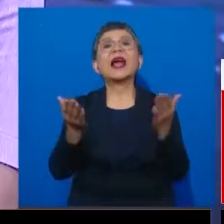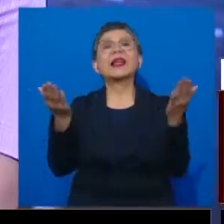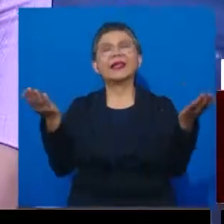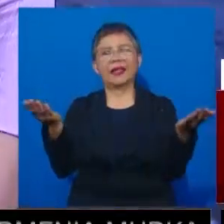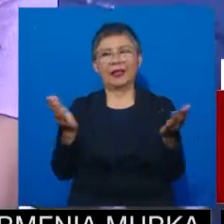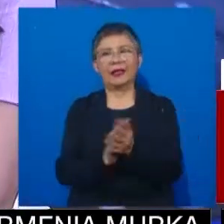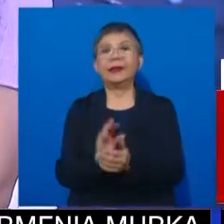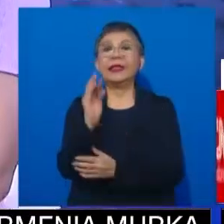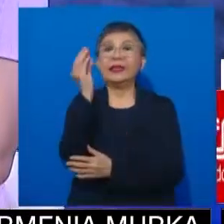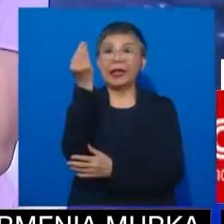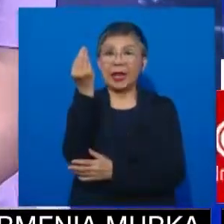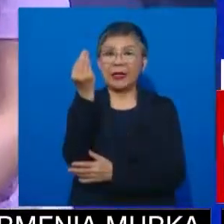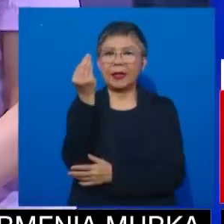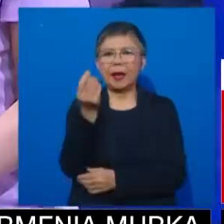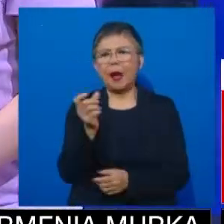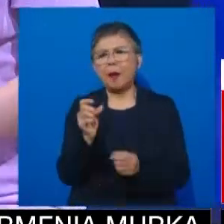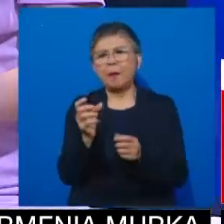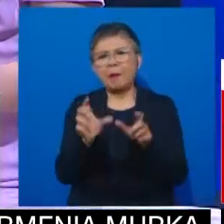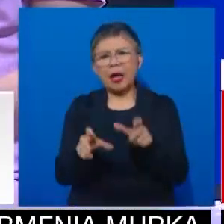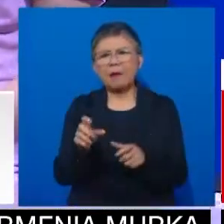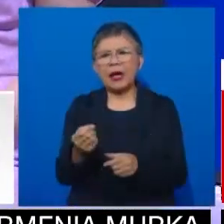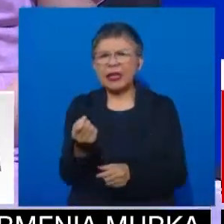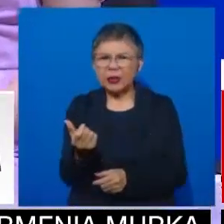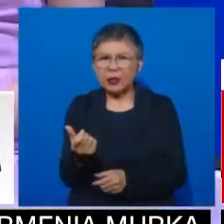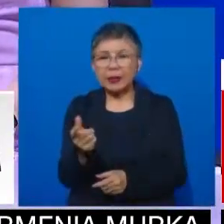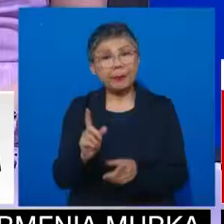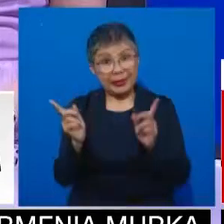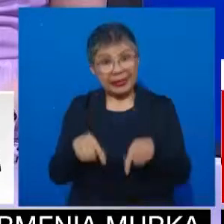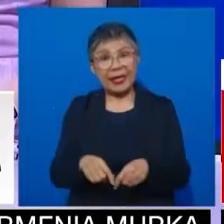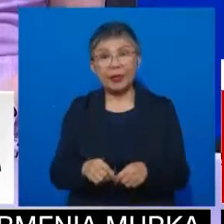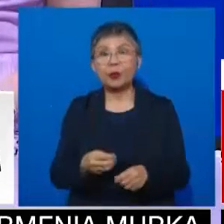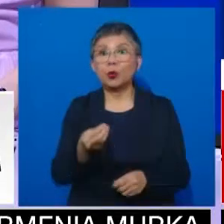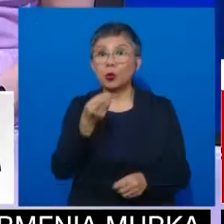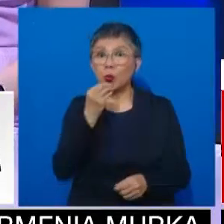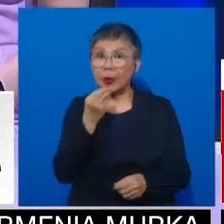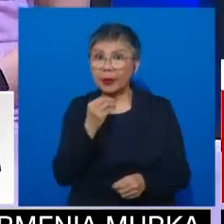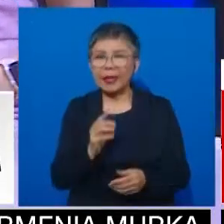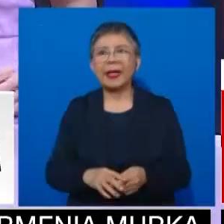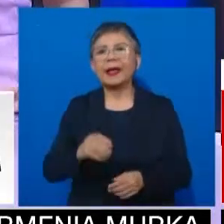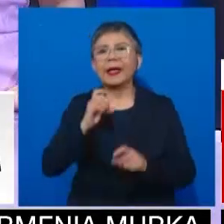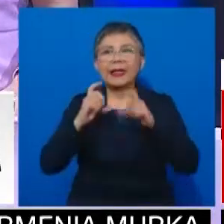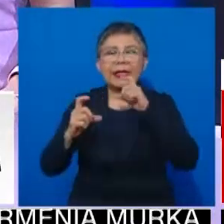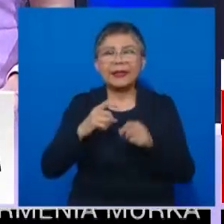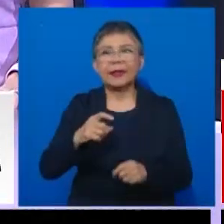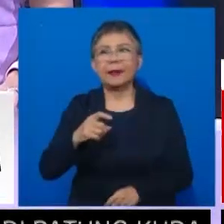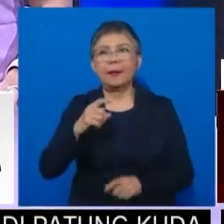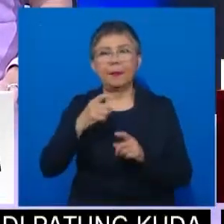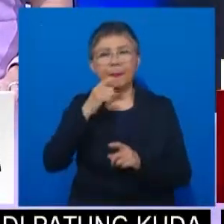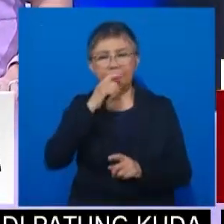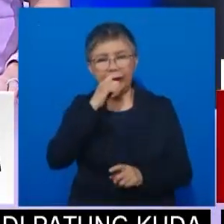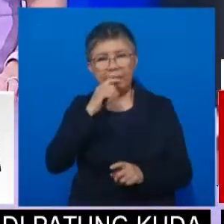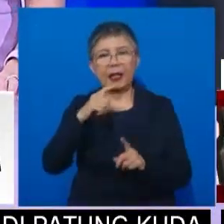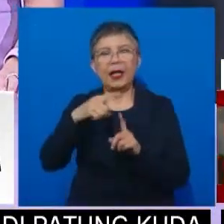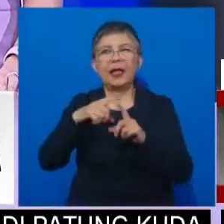Pemirsa, di Jakarta, barang sepele kadang menjadi sumber mata pencarian. Inilah kisah Tajudin, seorang pencari cacing sutra